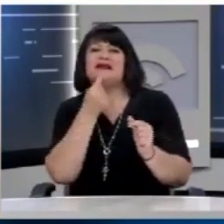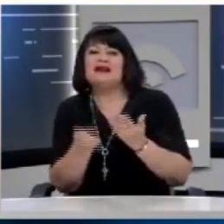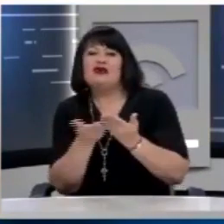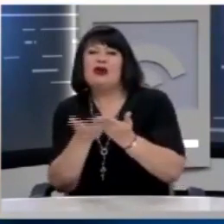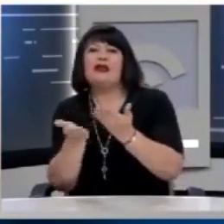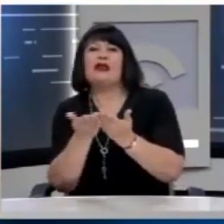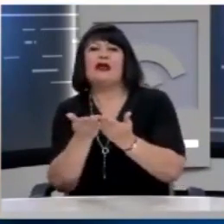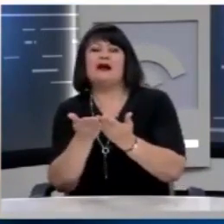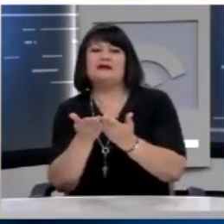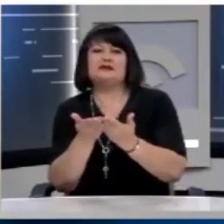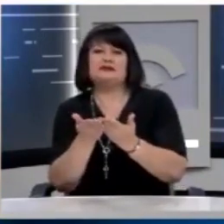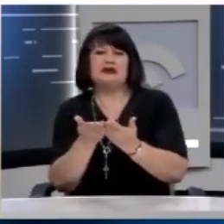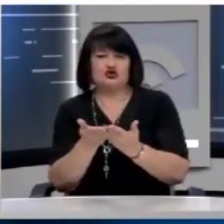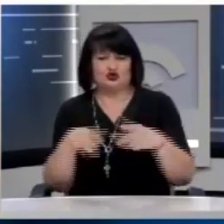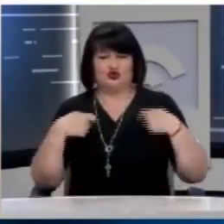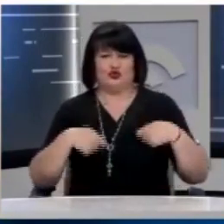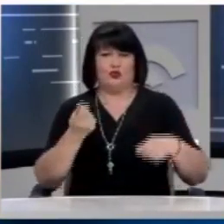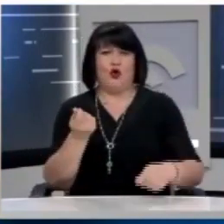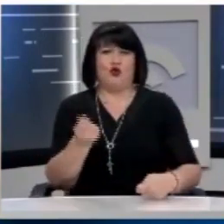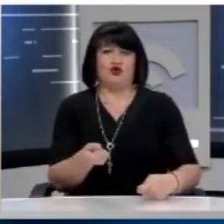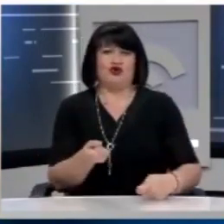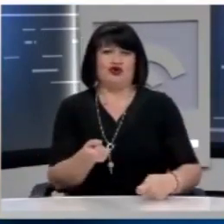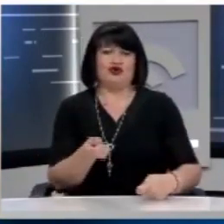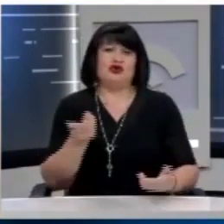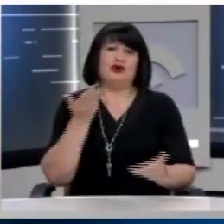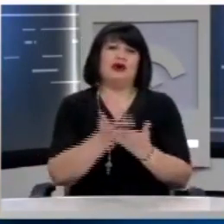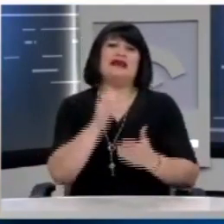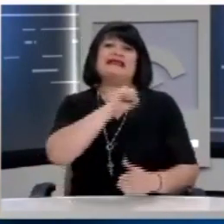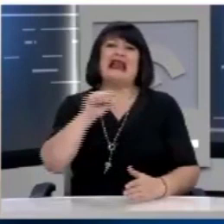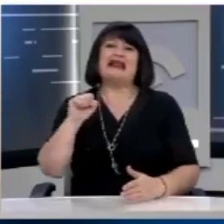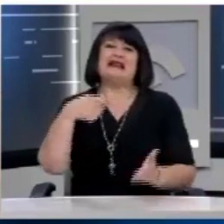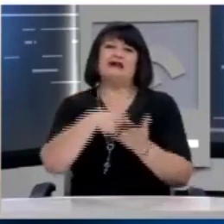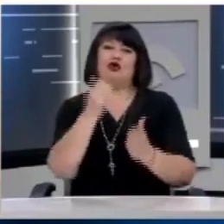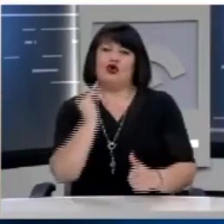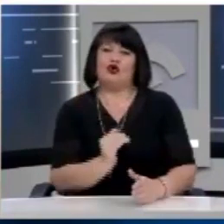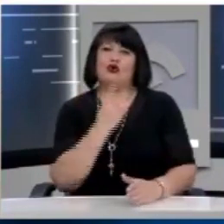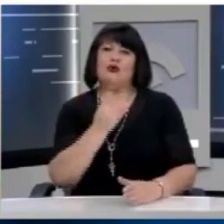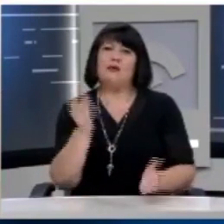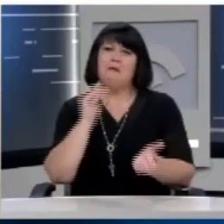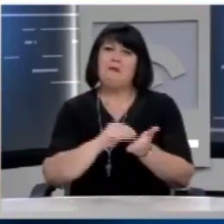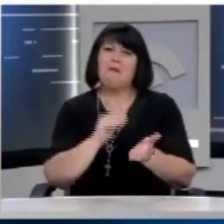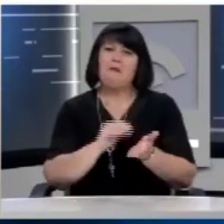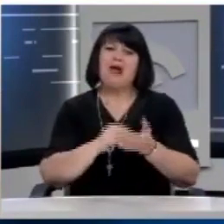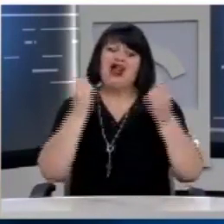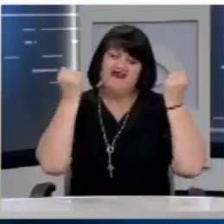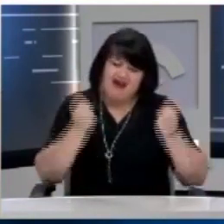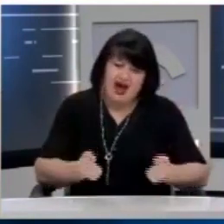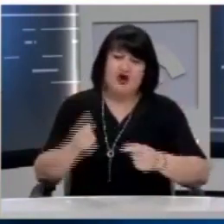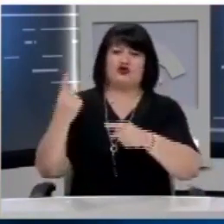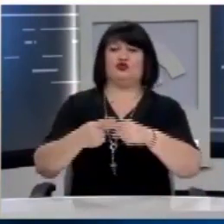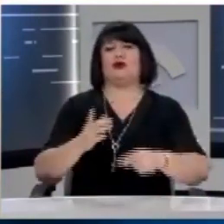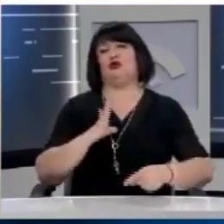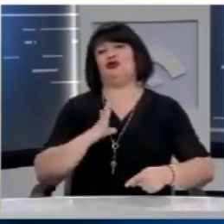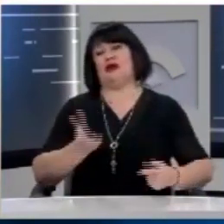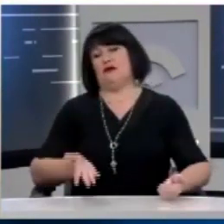αστικού κράτους και με αποτέλεσμα η προτινόμενη μείωση των φορολογικών συντελεστών θα συνοδευτεί από νέα επιβάρυνση των εργαζόμενων από τη